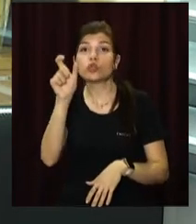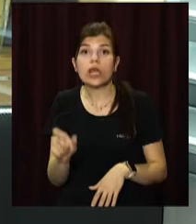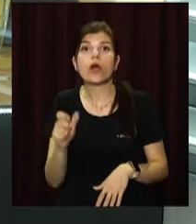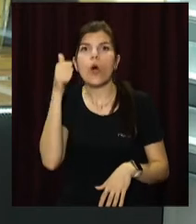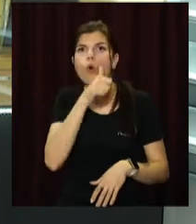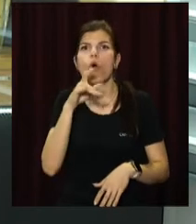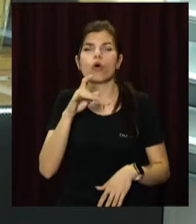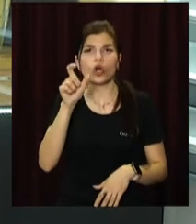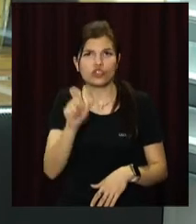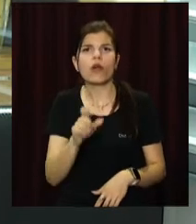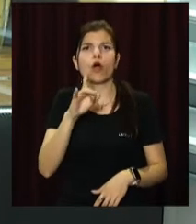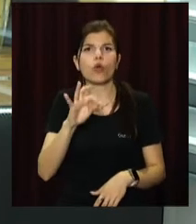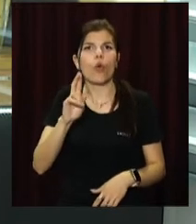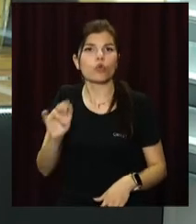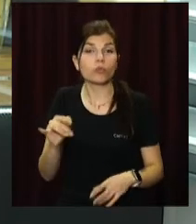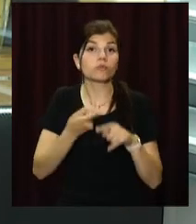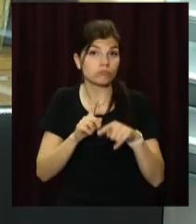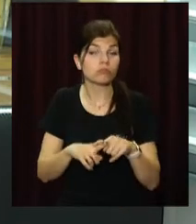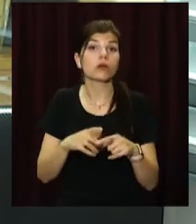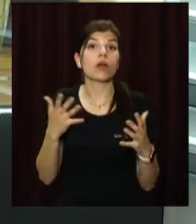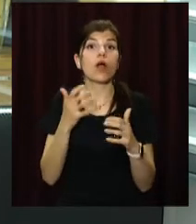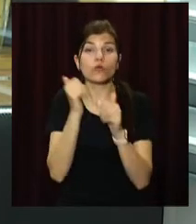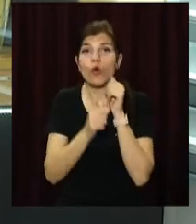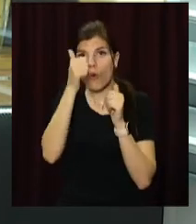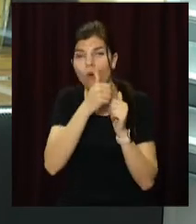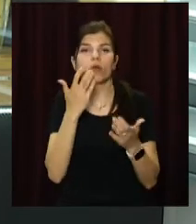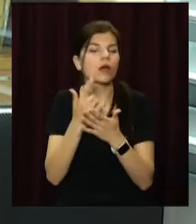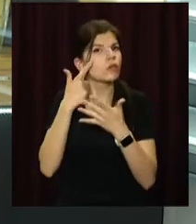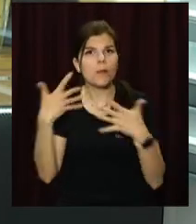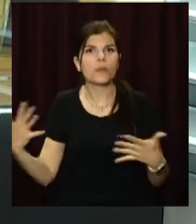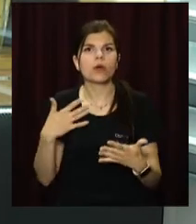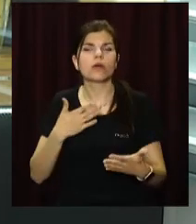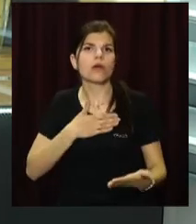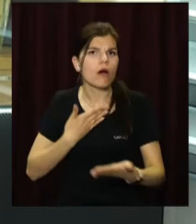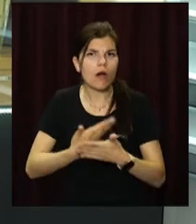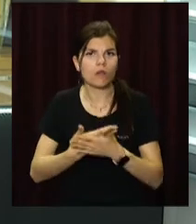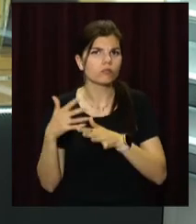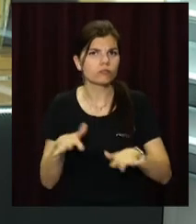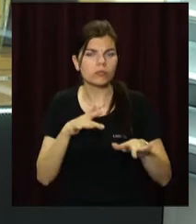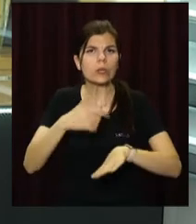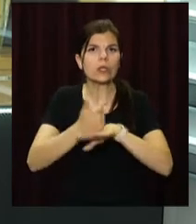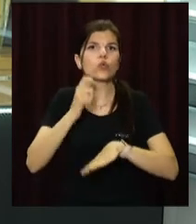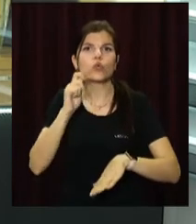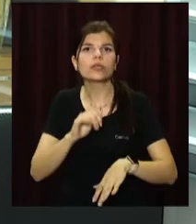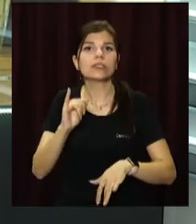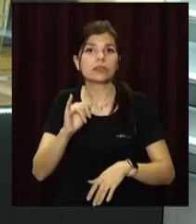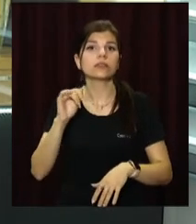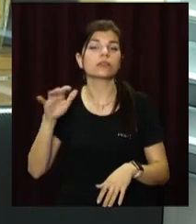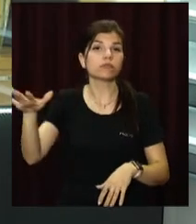найуспішніший суспільно-рейтинговий проєкт країни, який щороку визначає найбільш видатних особистостей та лідерів України і